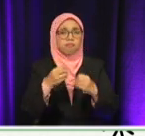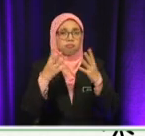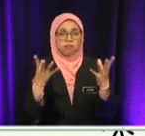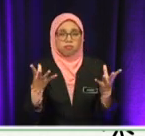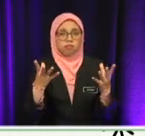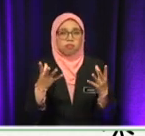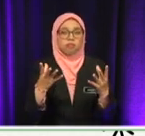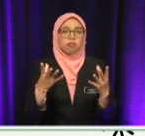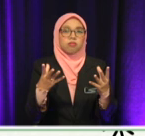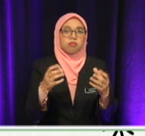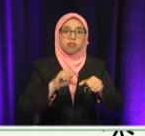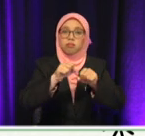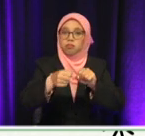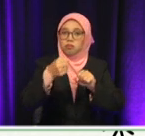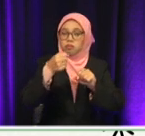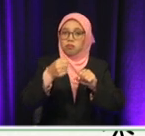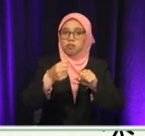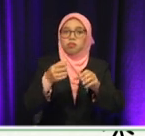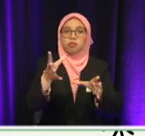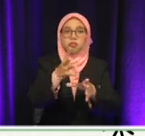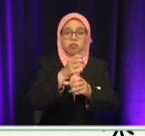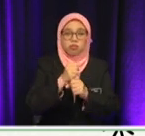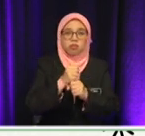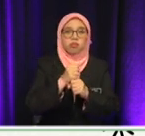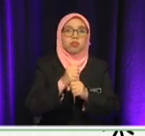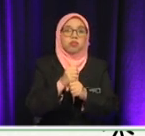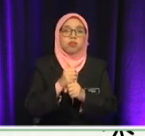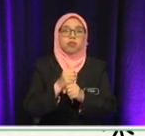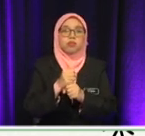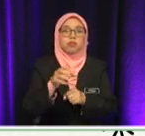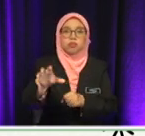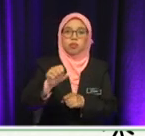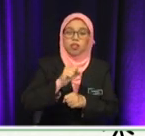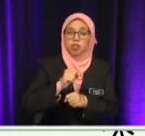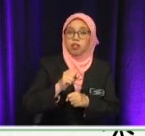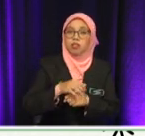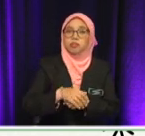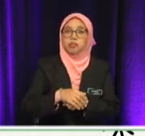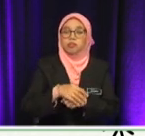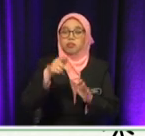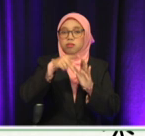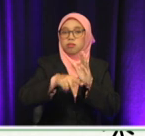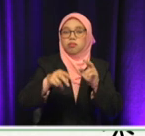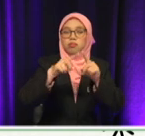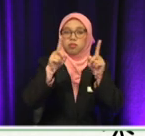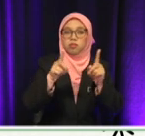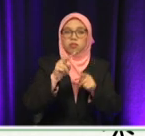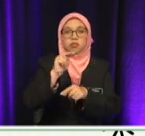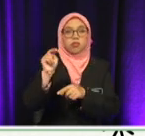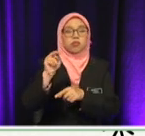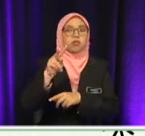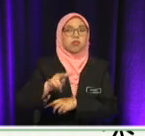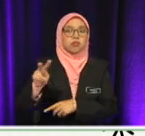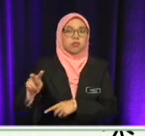supaya dapat menarik perhatian kanak-kanak. Dan yang ketiga, jawapan cikgu ialah berinformasi dan